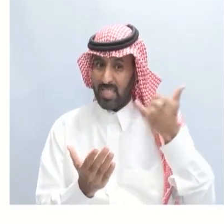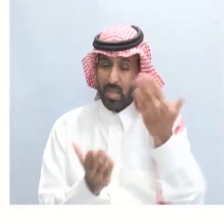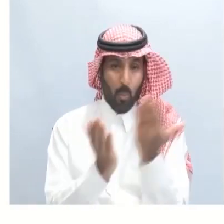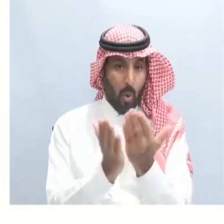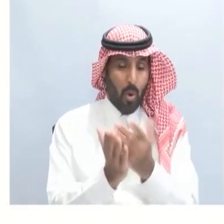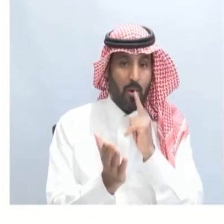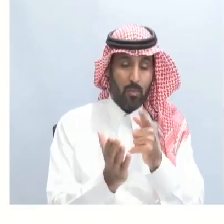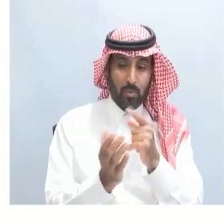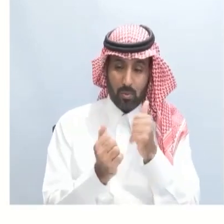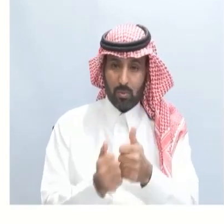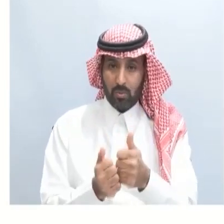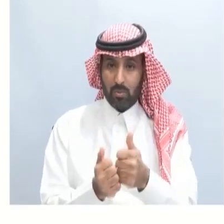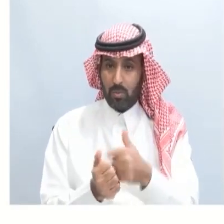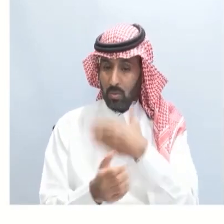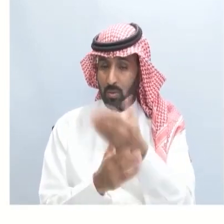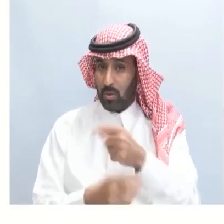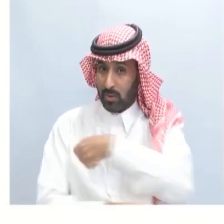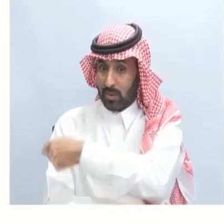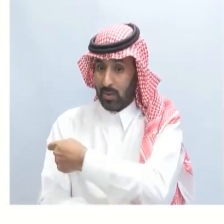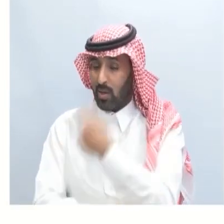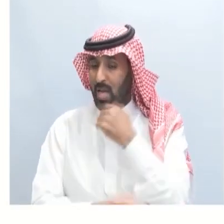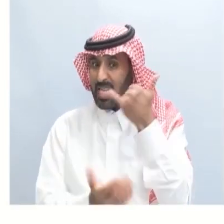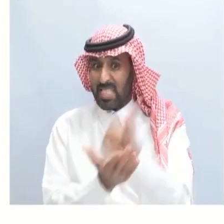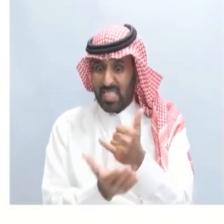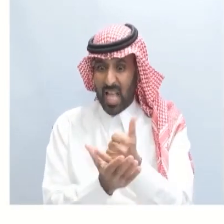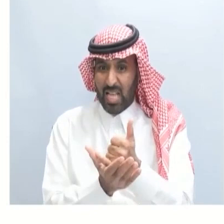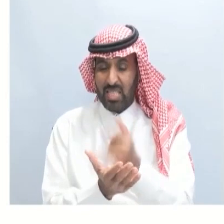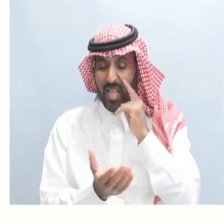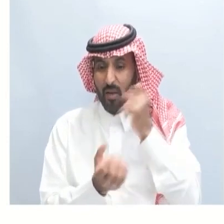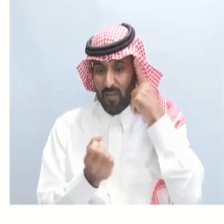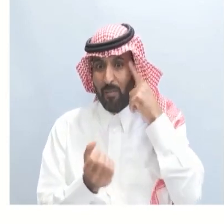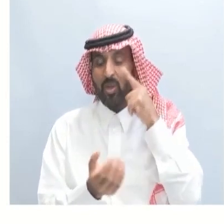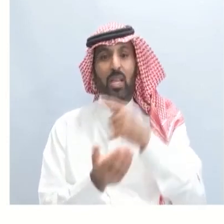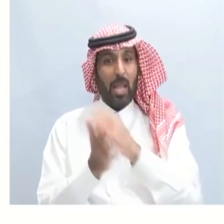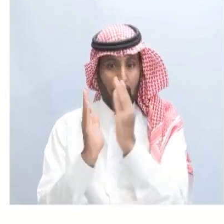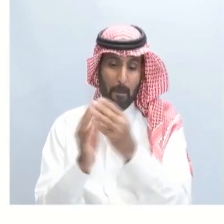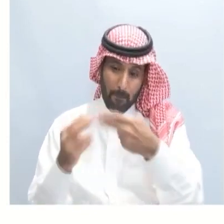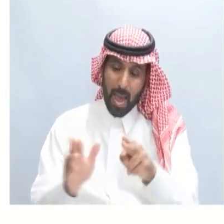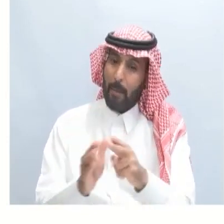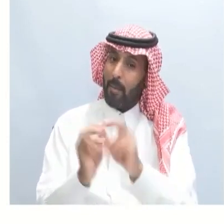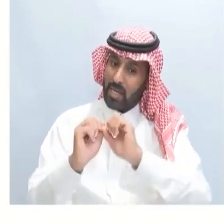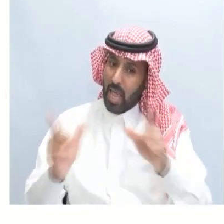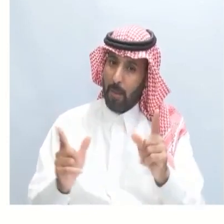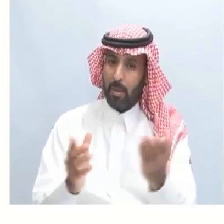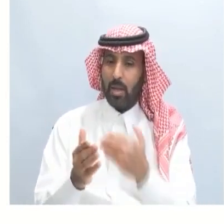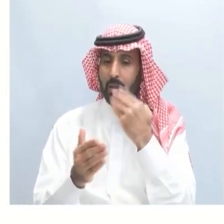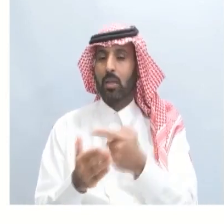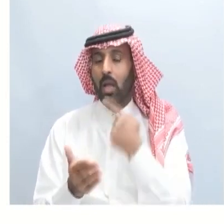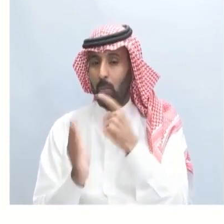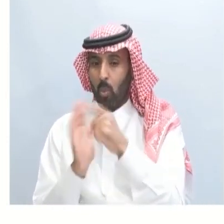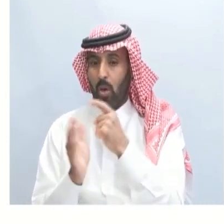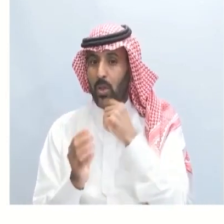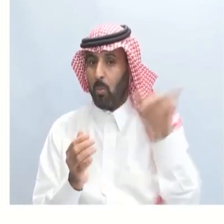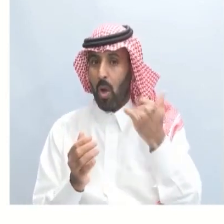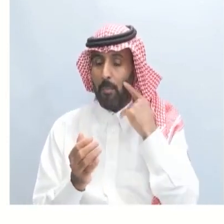لانه يعتبر او تعتبر هذه التجربه اساس ومفتاح فهمك باذن الله للباب كامل راح نتكلم عن مواضيع جدا هامه